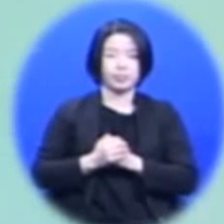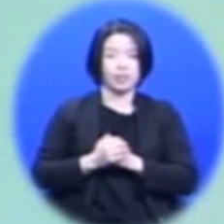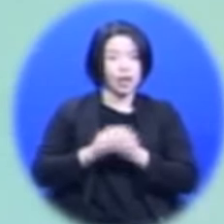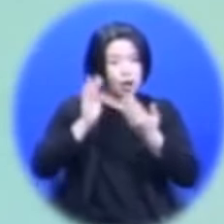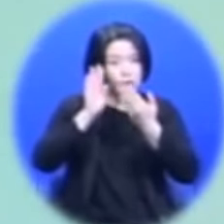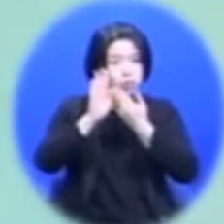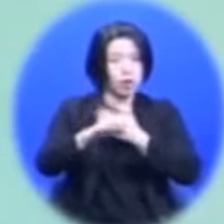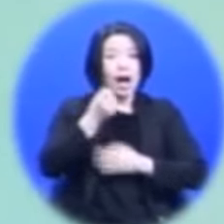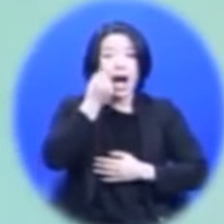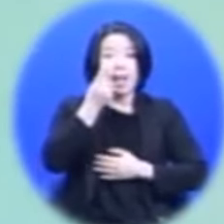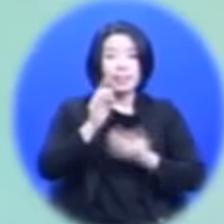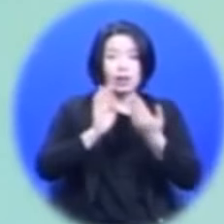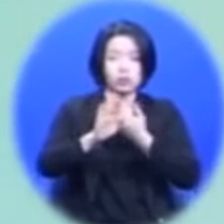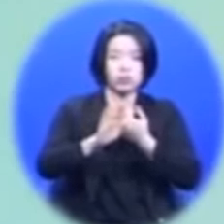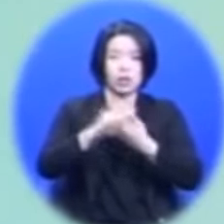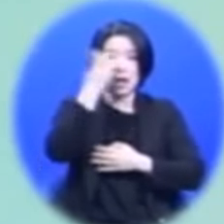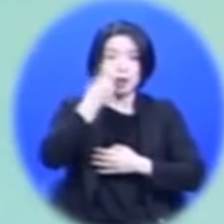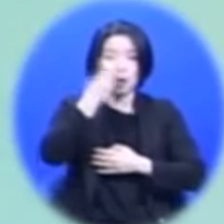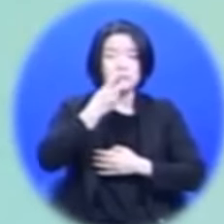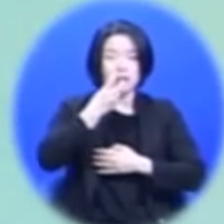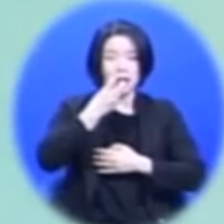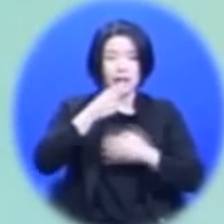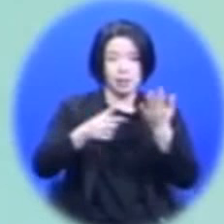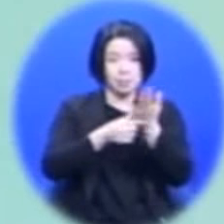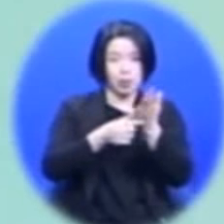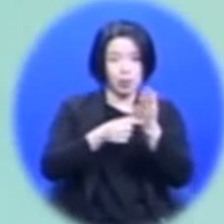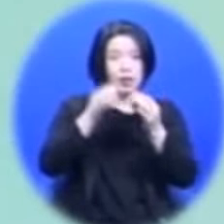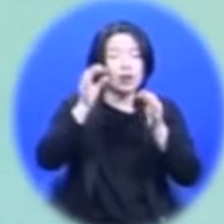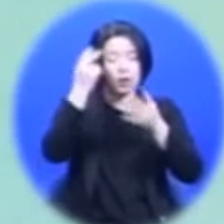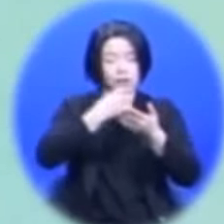나중에 한 달 뒤에 검사를 하겠다. 딱지 검사를.